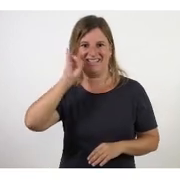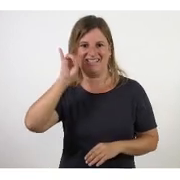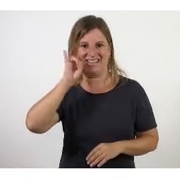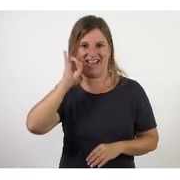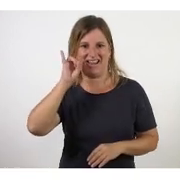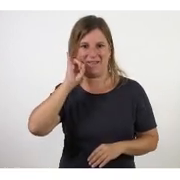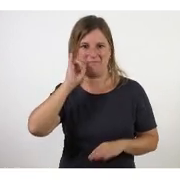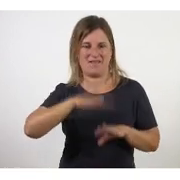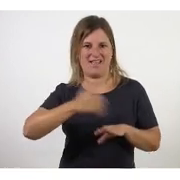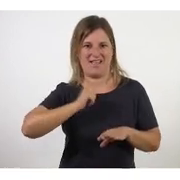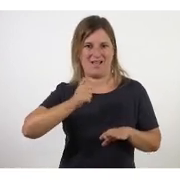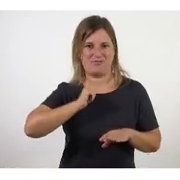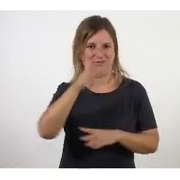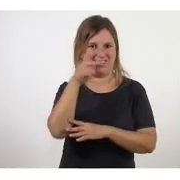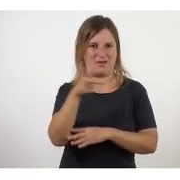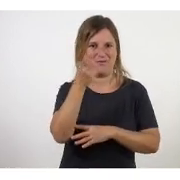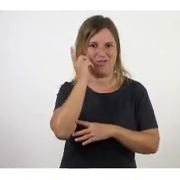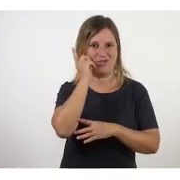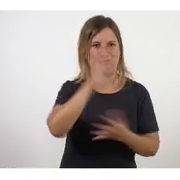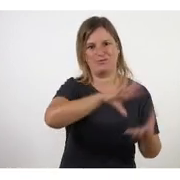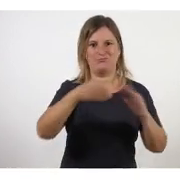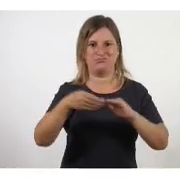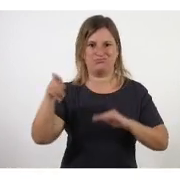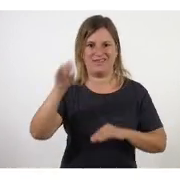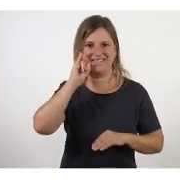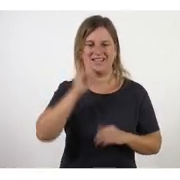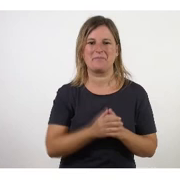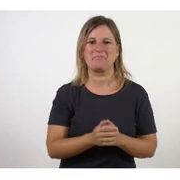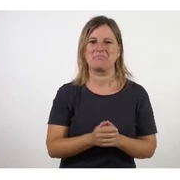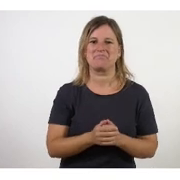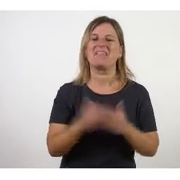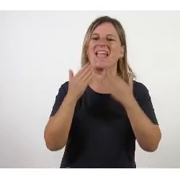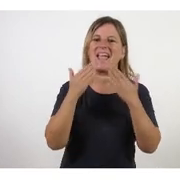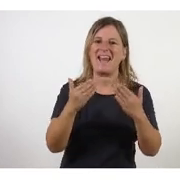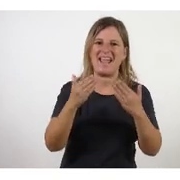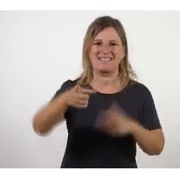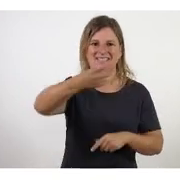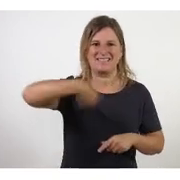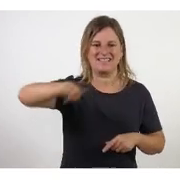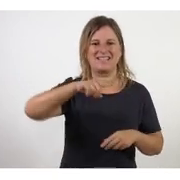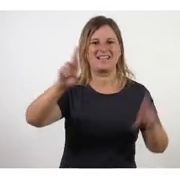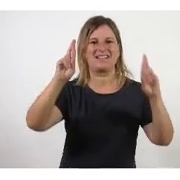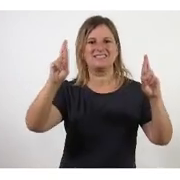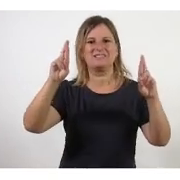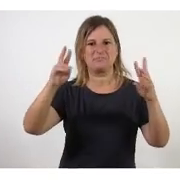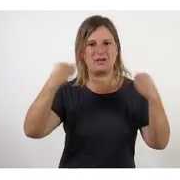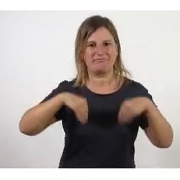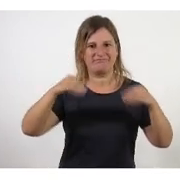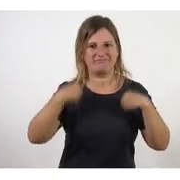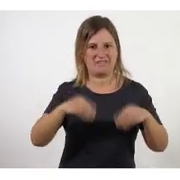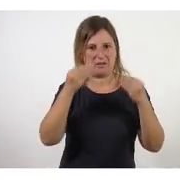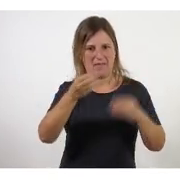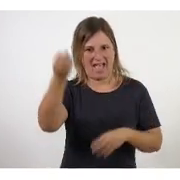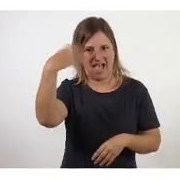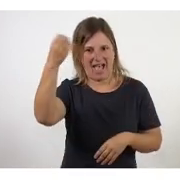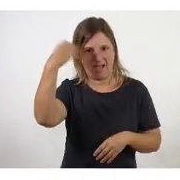coneixements de vídeos a mòbil. Moltes gràcies, Jordi. Gràcies a vosaltres, ha estat un plaer. Espero que hagueu après i hagueu vist que no